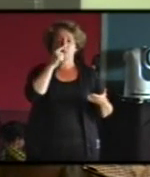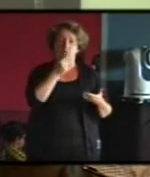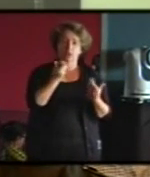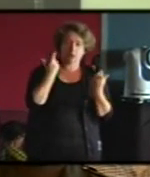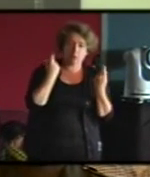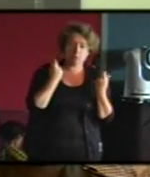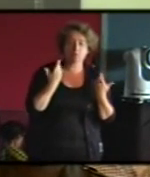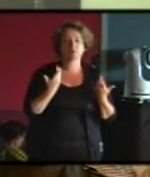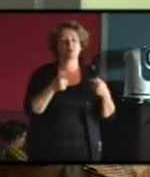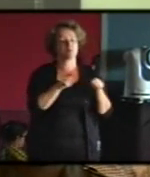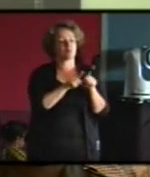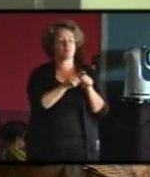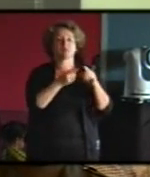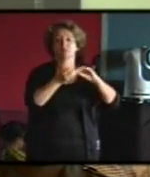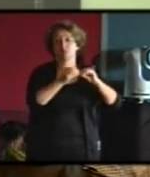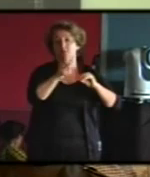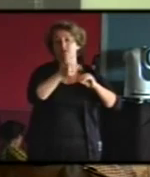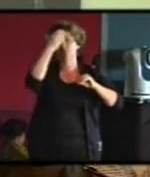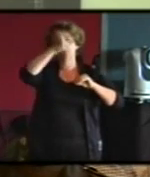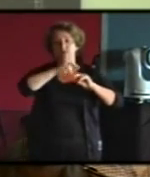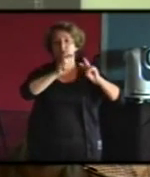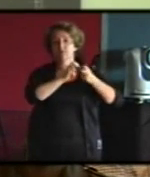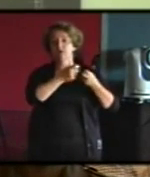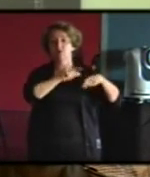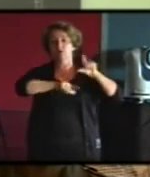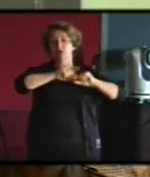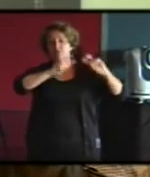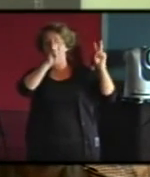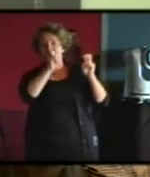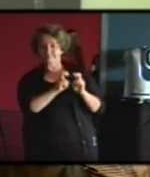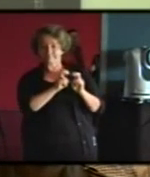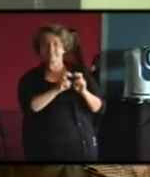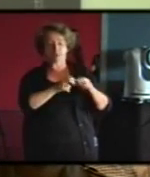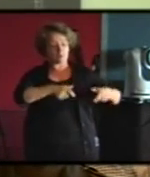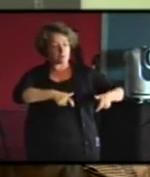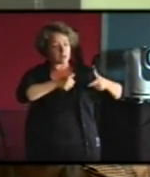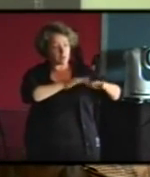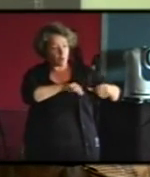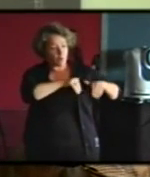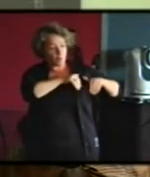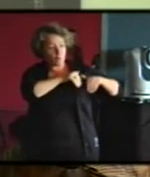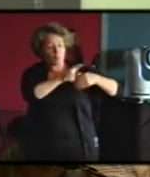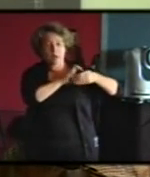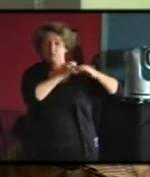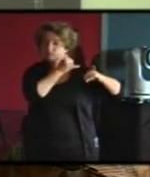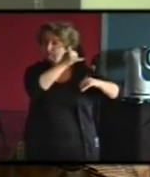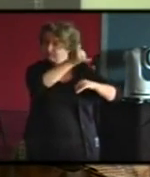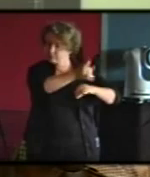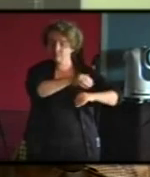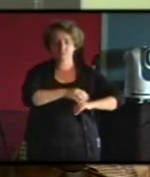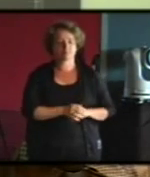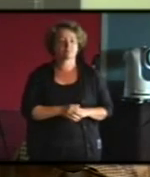moitié qui est le problème de la baisse des loyers et donc de l'obsolescence du bâtiment à cause de ça, est-ce que le fait qu'on conçoive aujourd'hui des